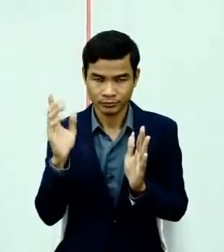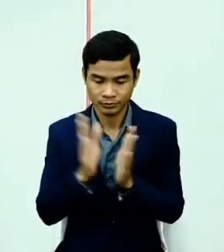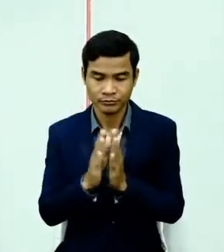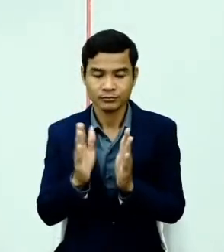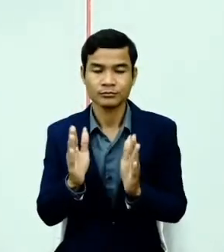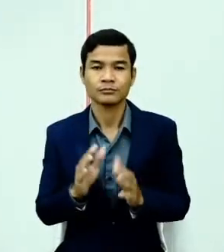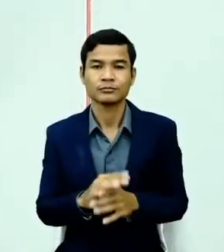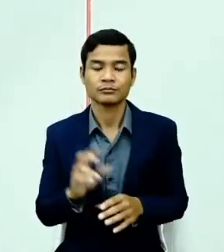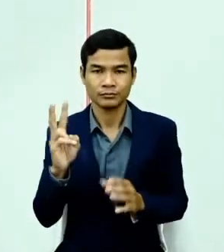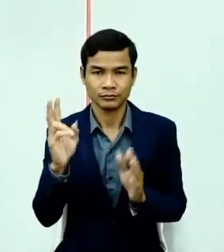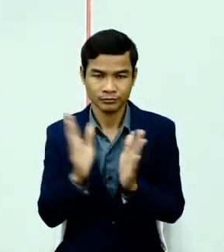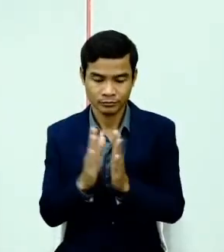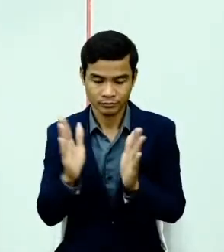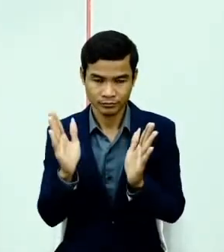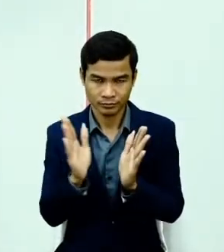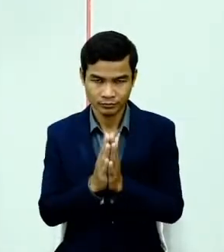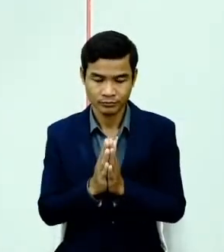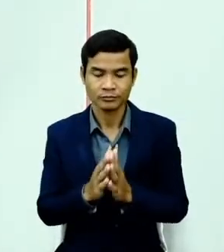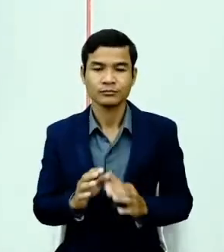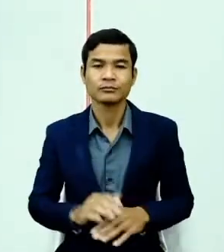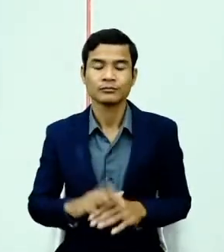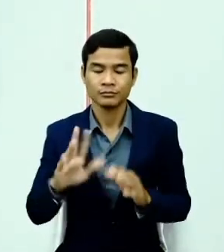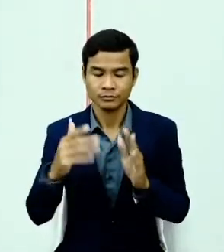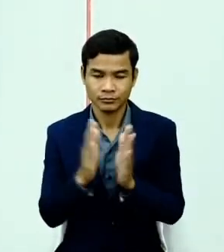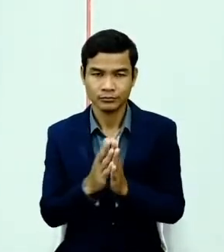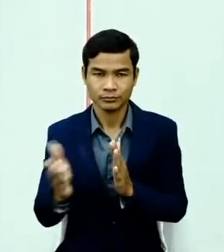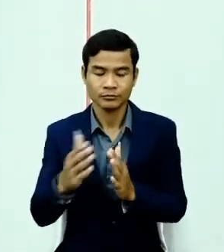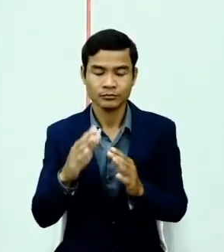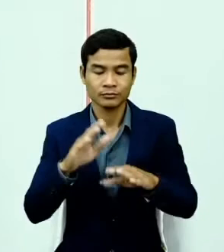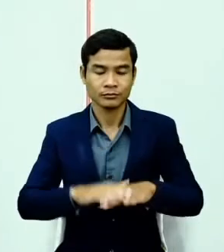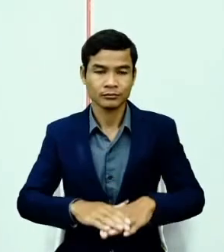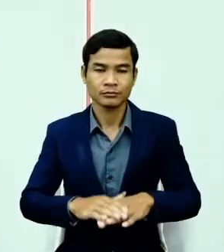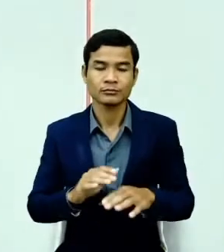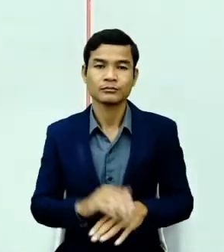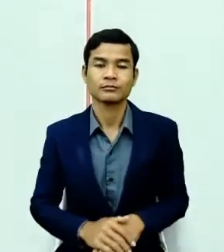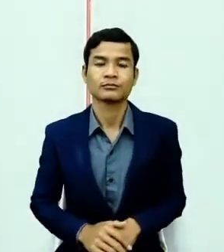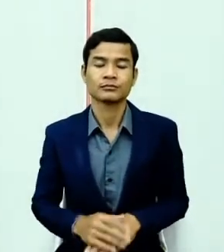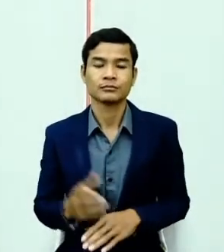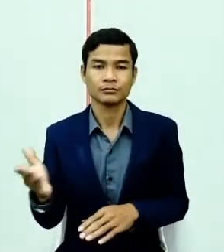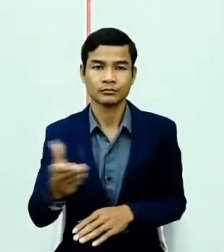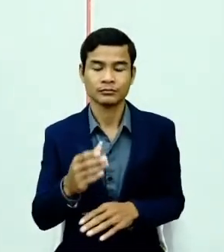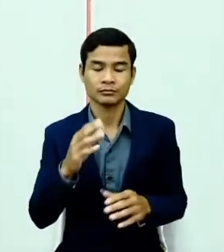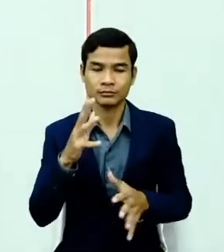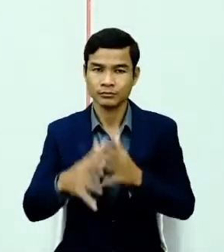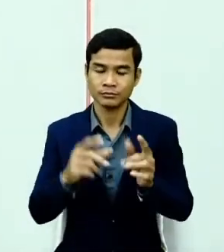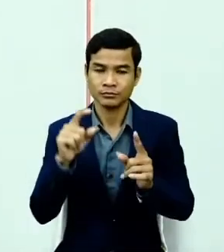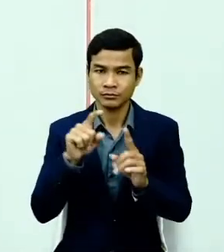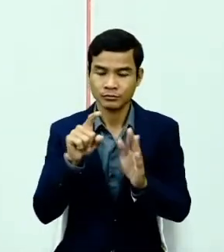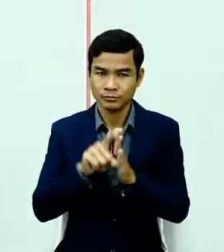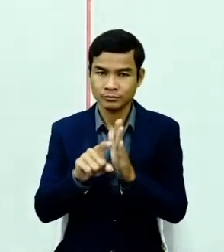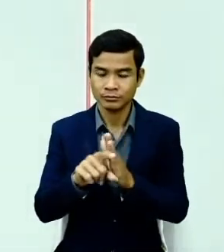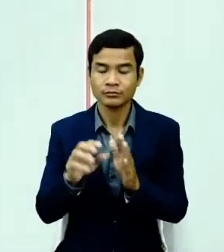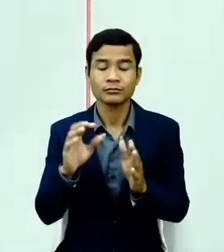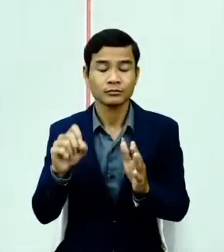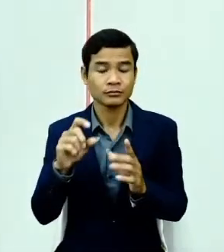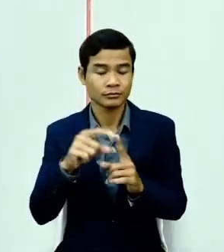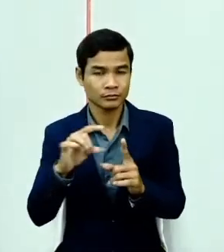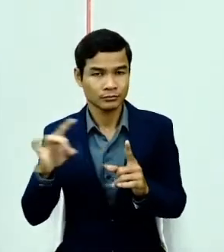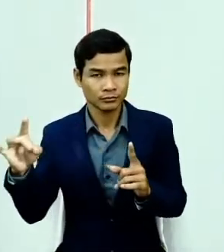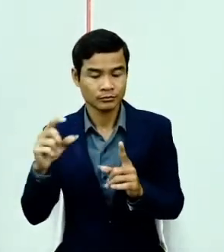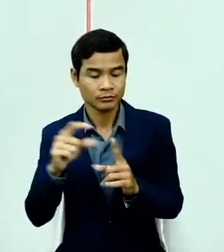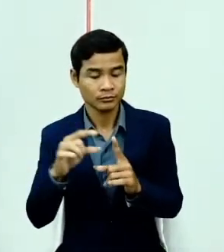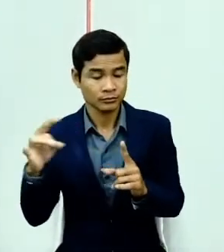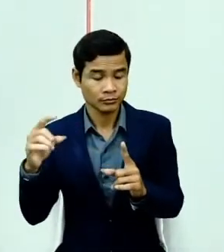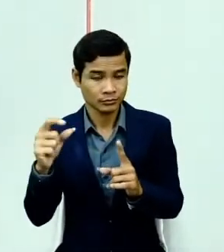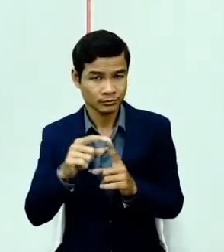ទៀត1 2ដង1 2អកូនកូនណាស់ដៃលើតកអញ្ចឹងយើងបានអានព្យាងនៅលើក្តារខៀនចំនួនប្រហែលព្យាងមិញកូ